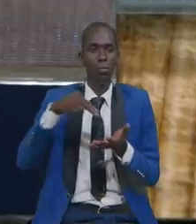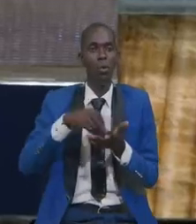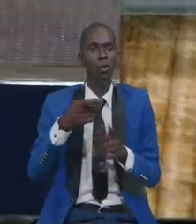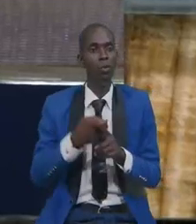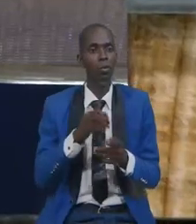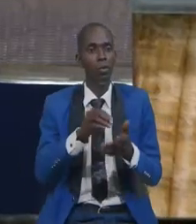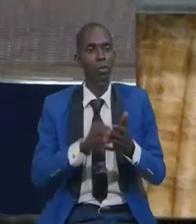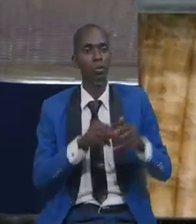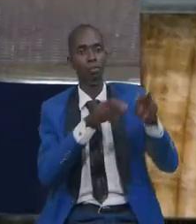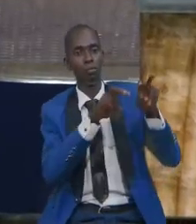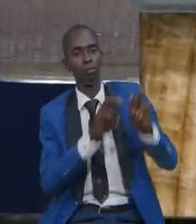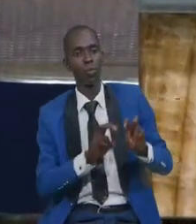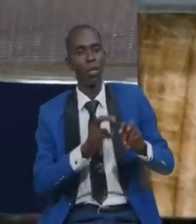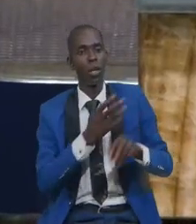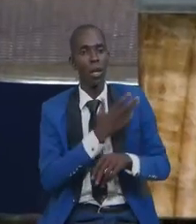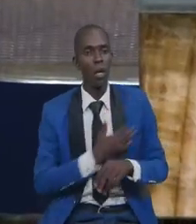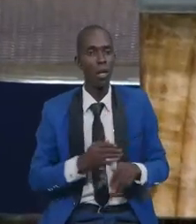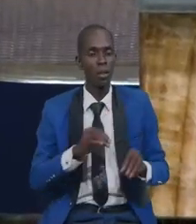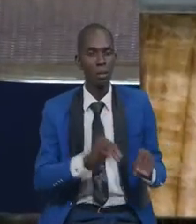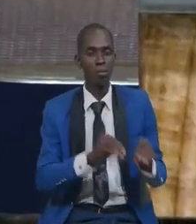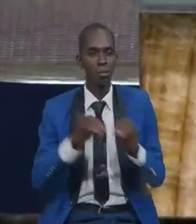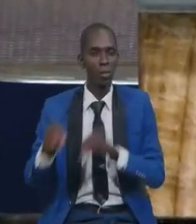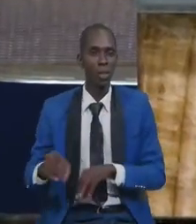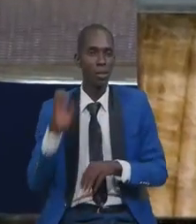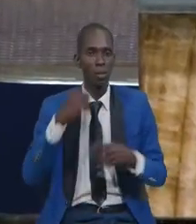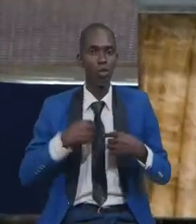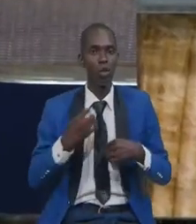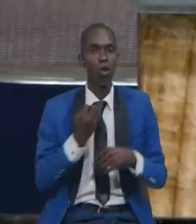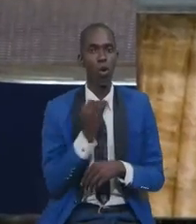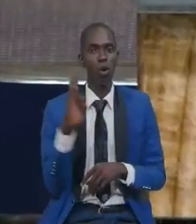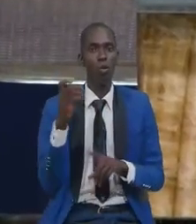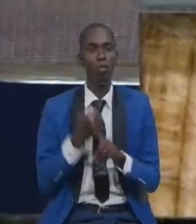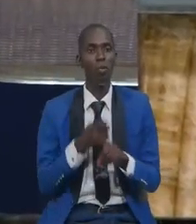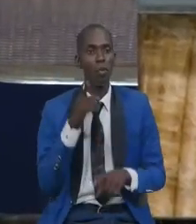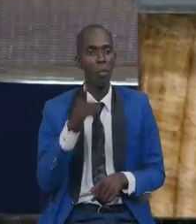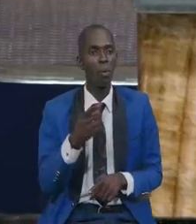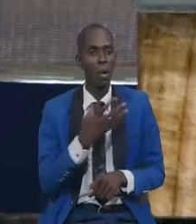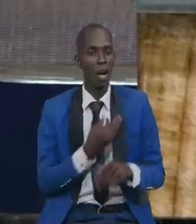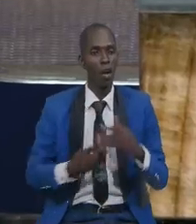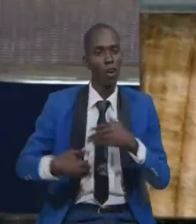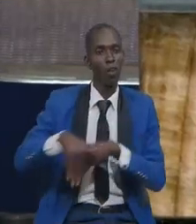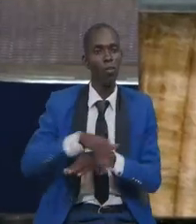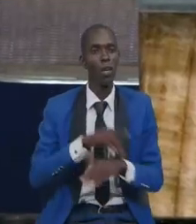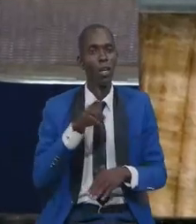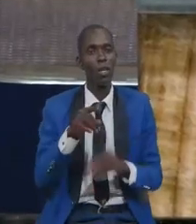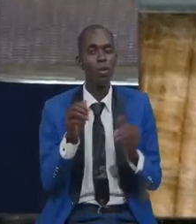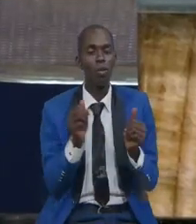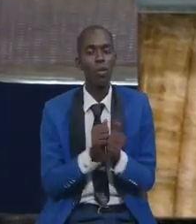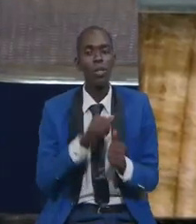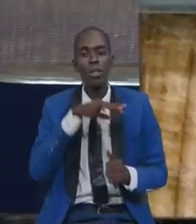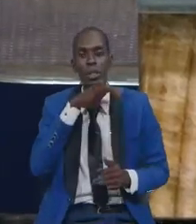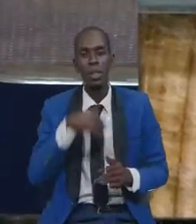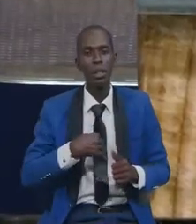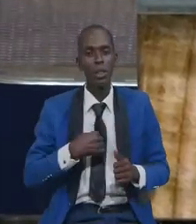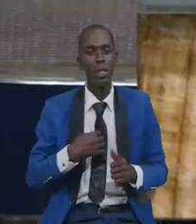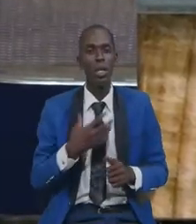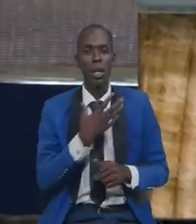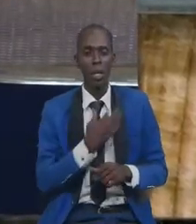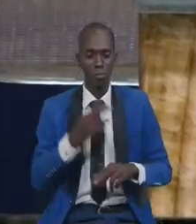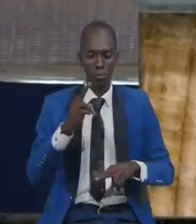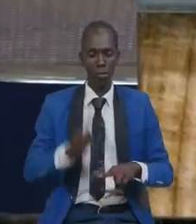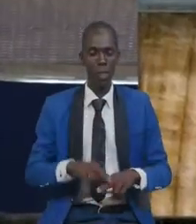son manteau, se couvrit d'un sac et s'assit sur la